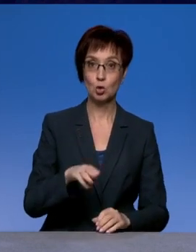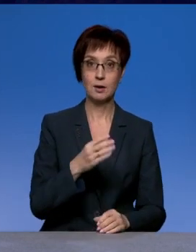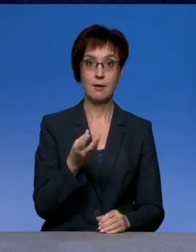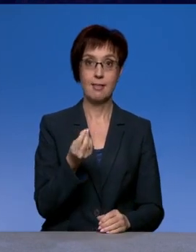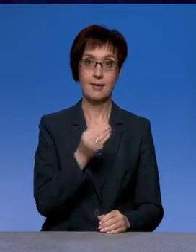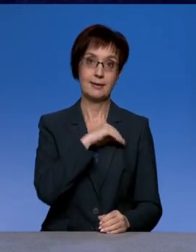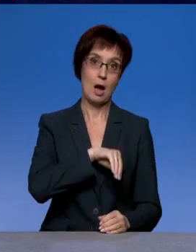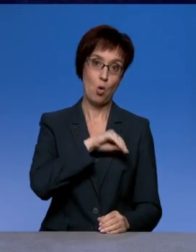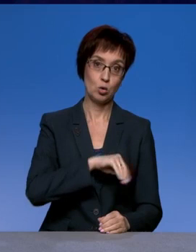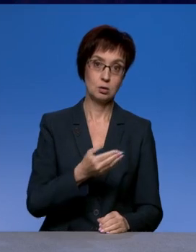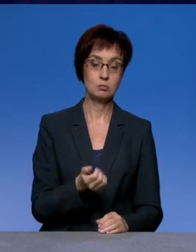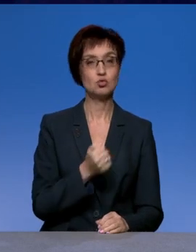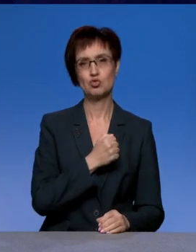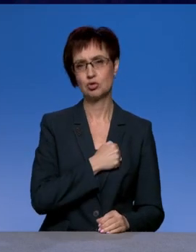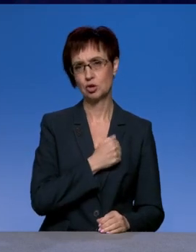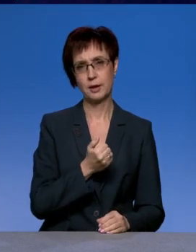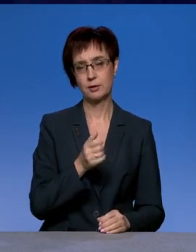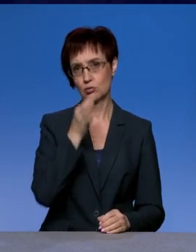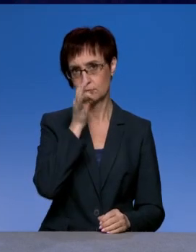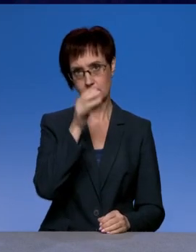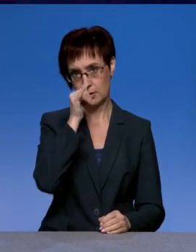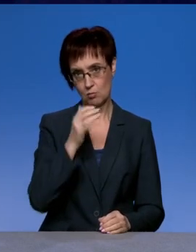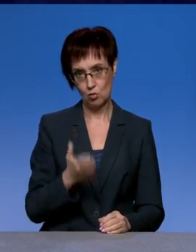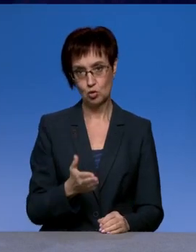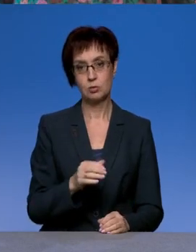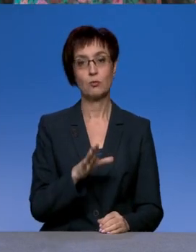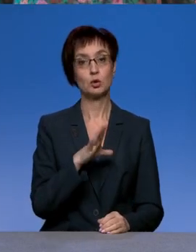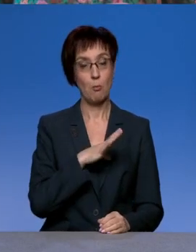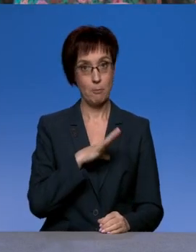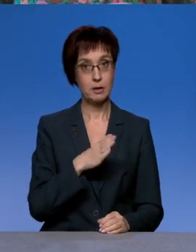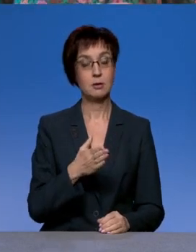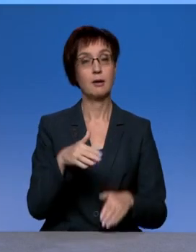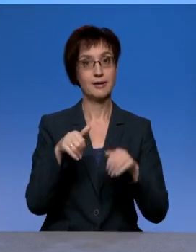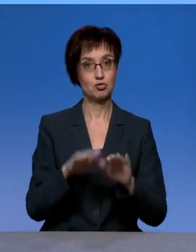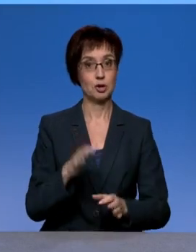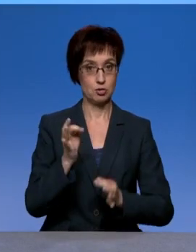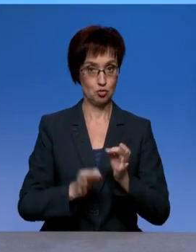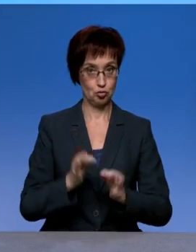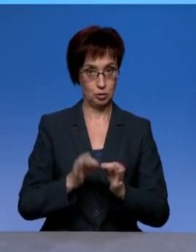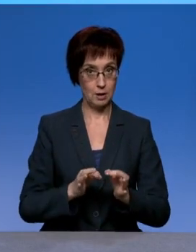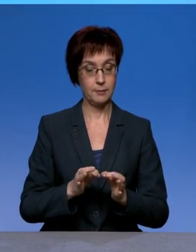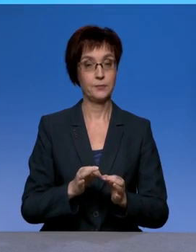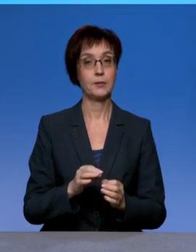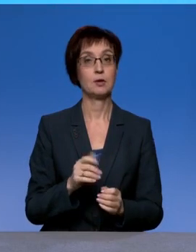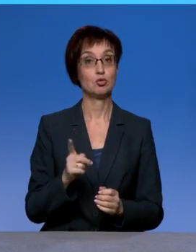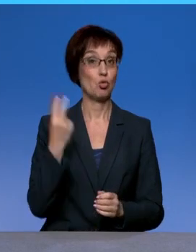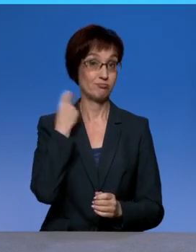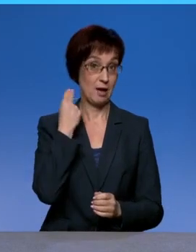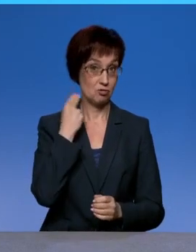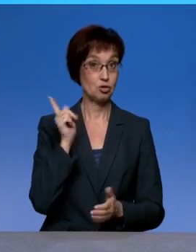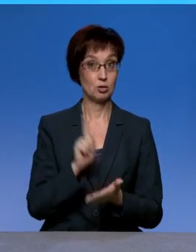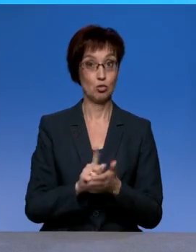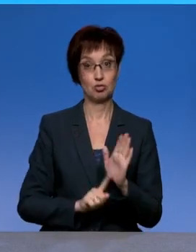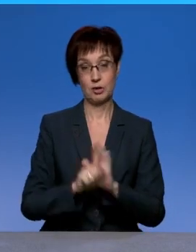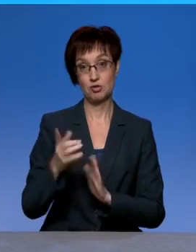решение, да, о том, чтобы действительно алиментчик начал выплаты. Ничего не происходит. Вот если, допустим, в течение 30